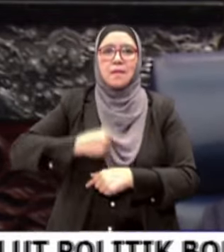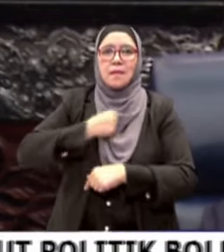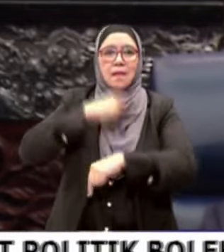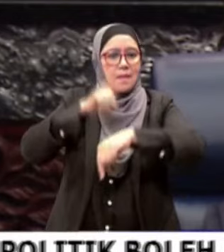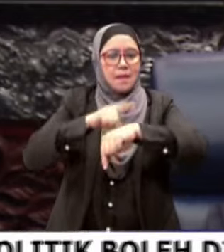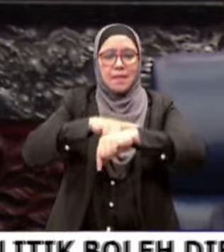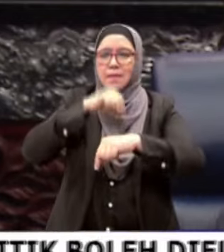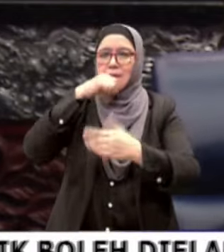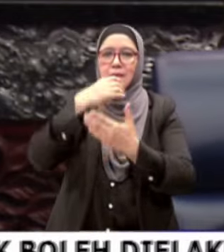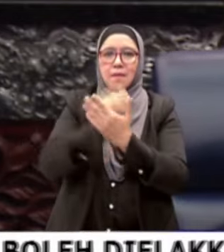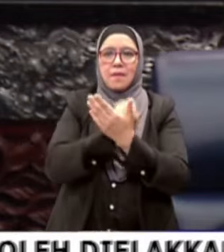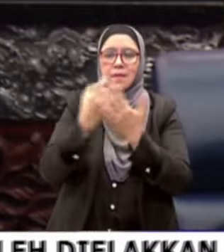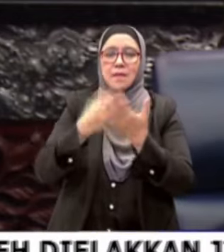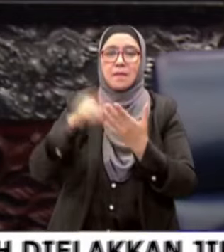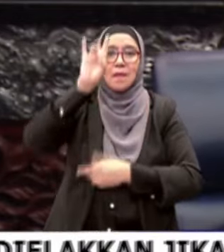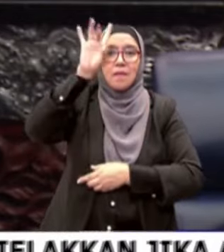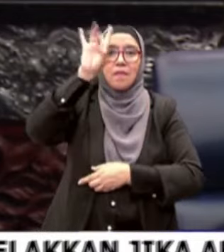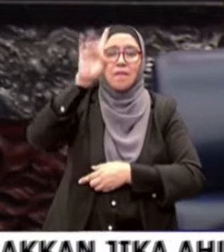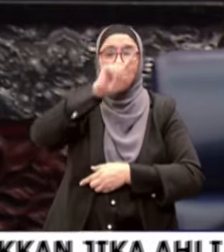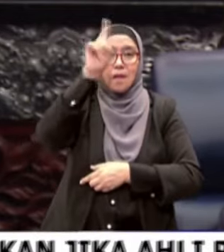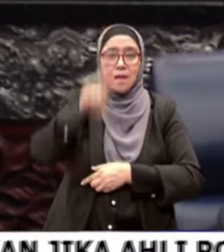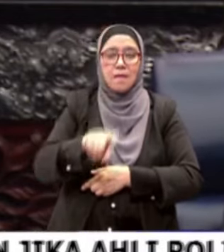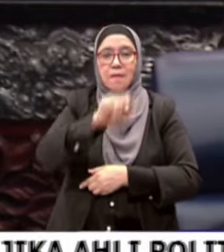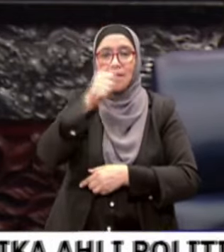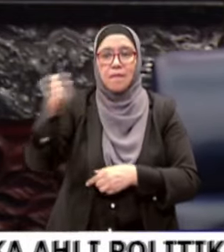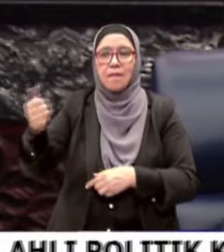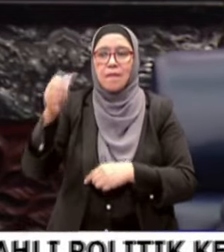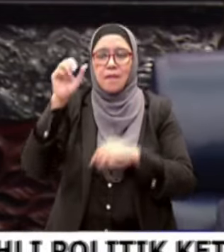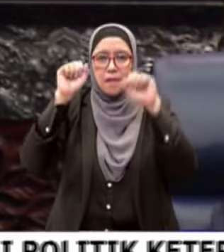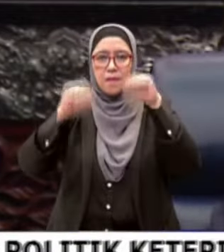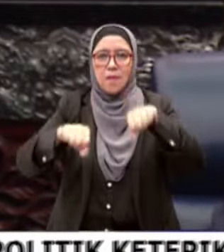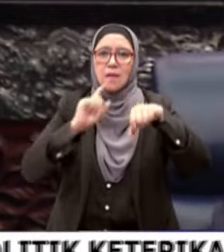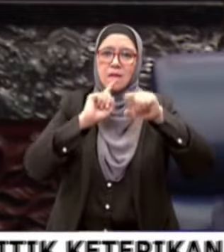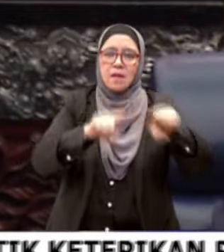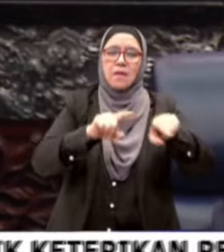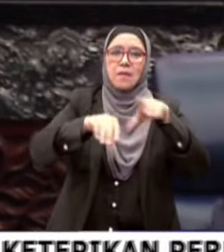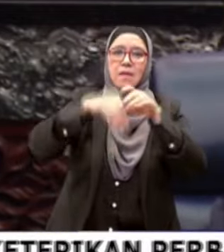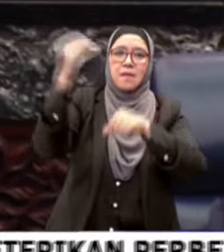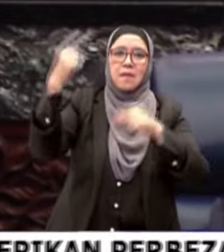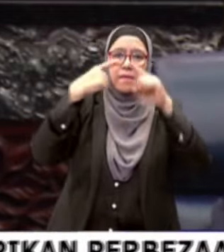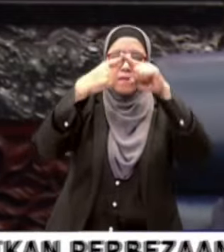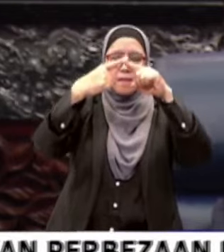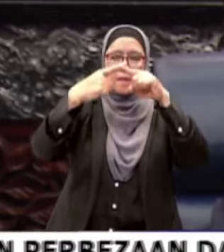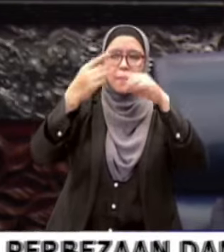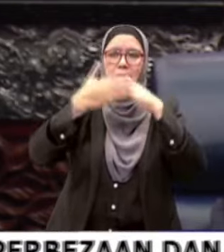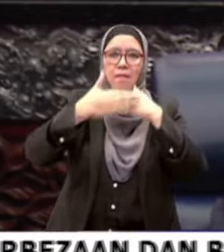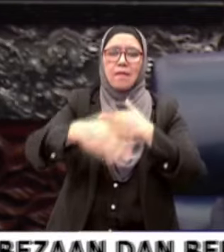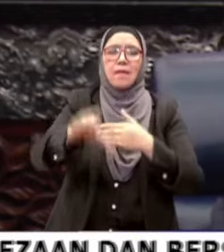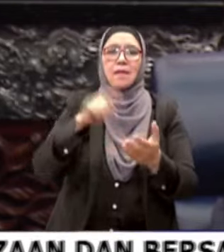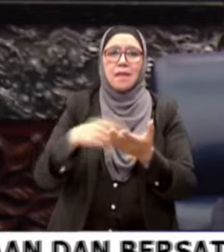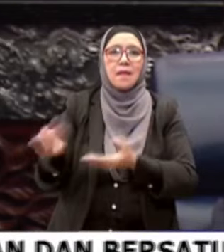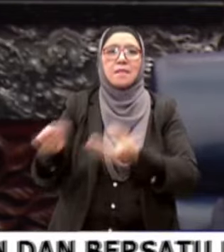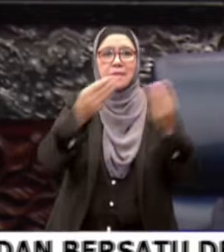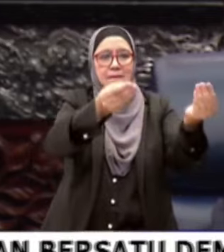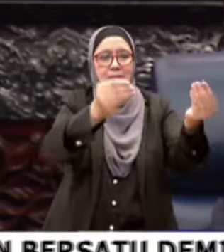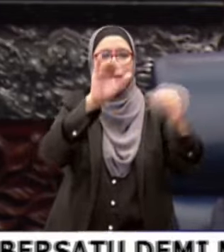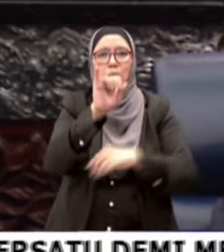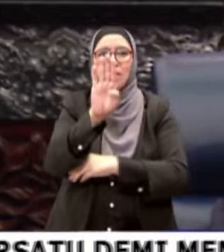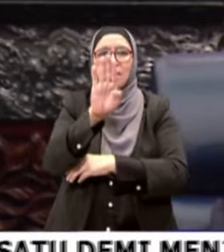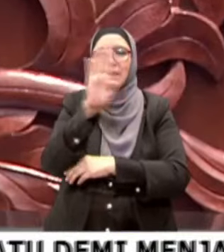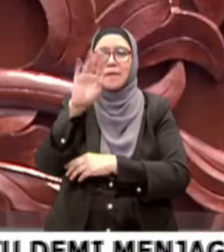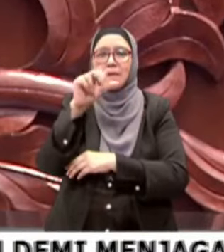Insyaallah yang lain itu saya beli jawab di luar dewan selepas ini terus kepada yang memaparkan terima